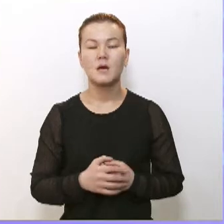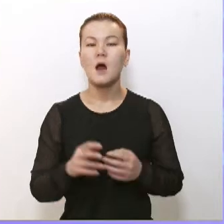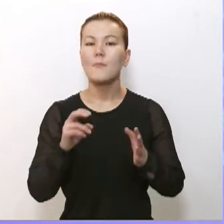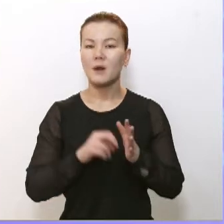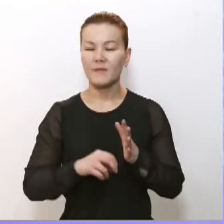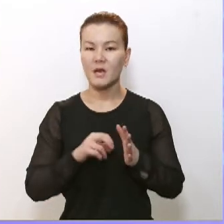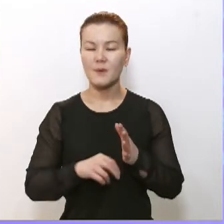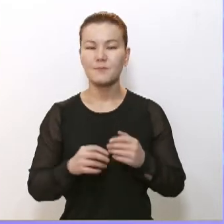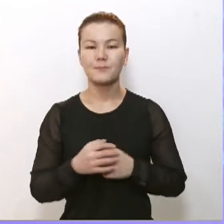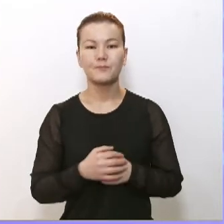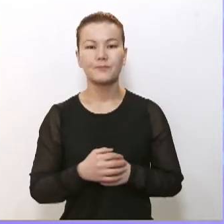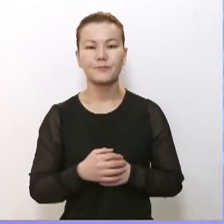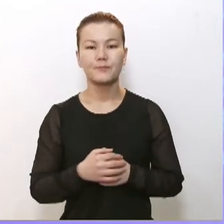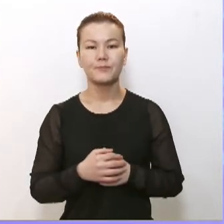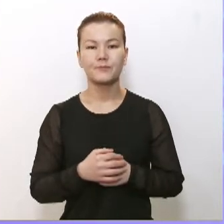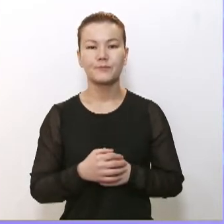проверяем